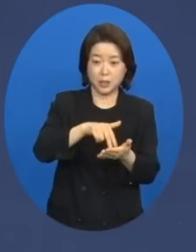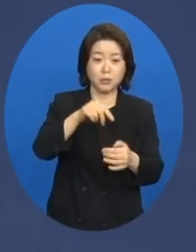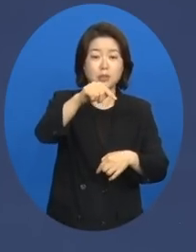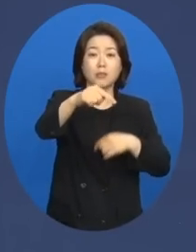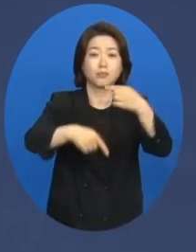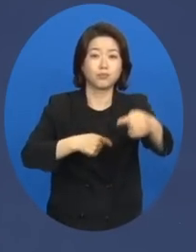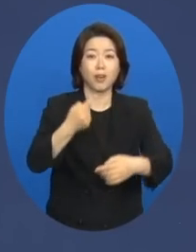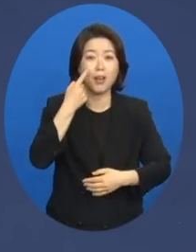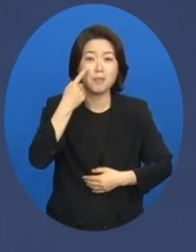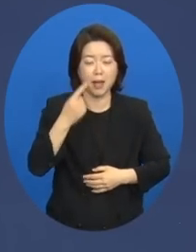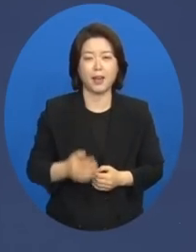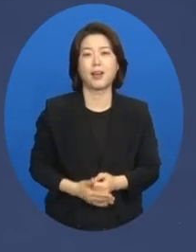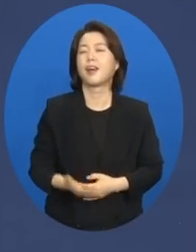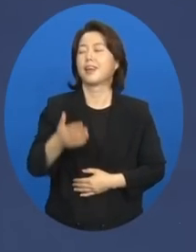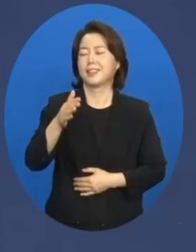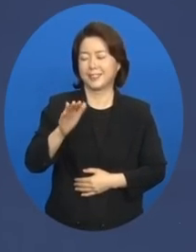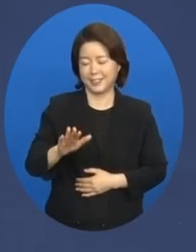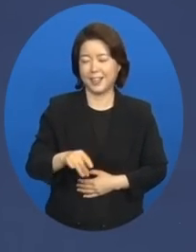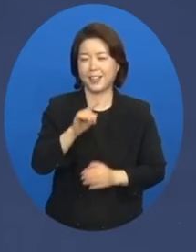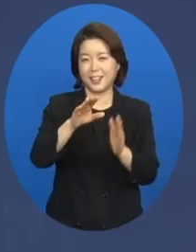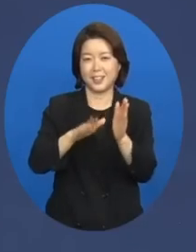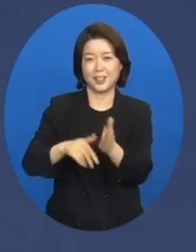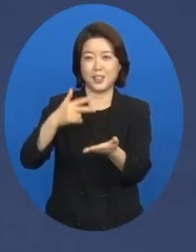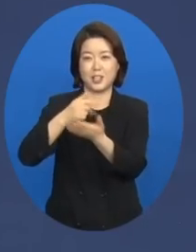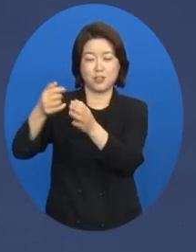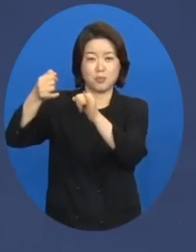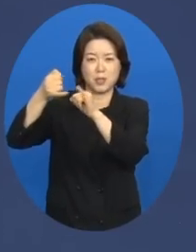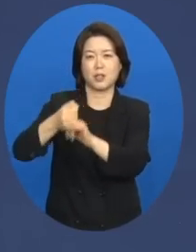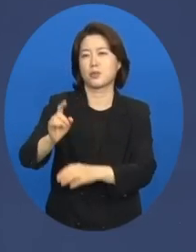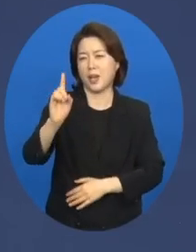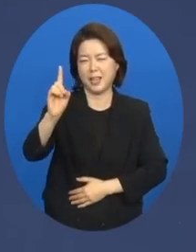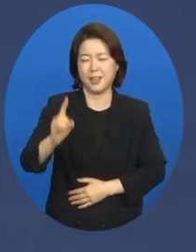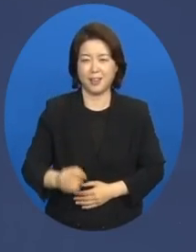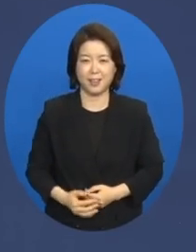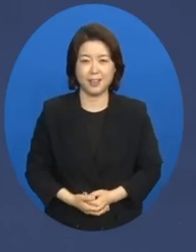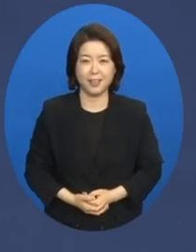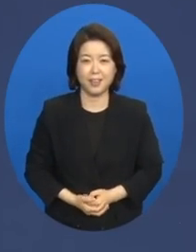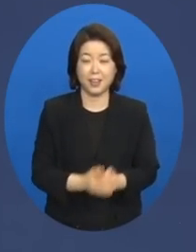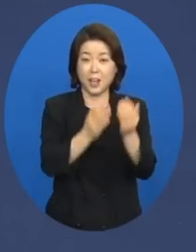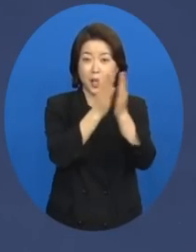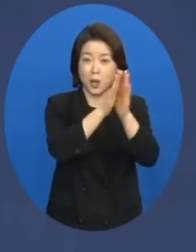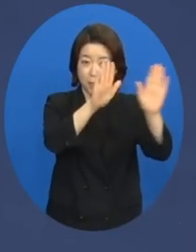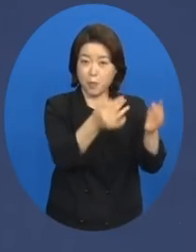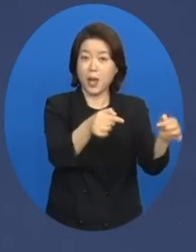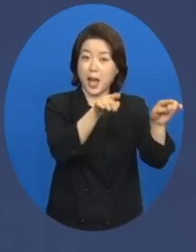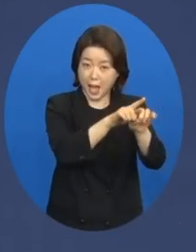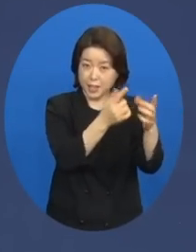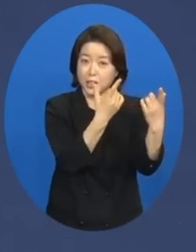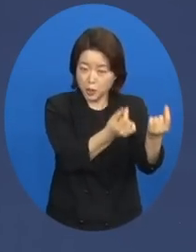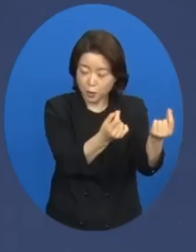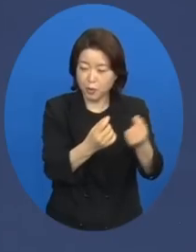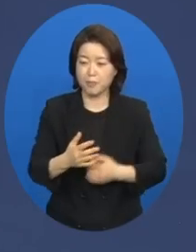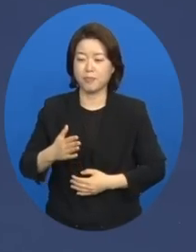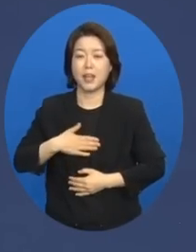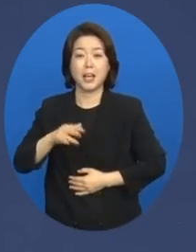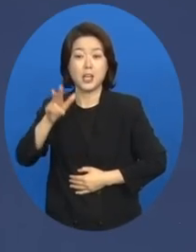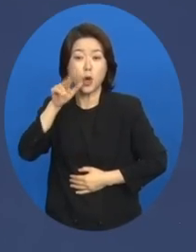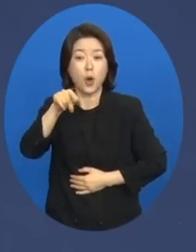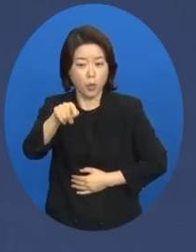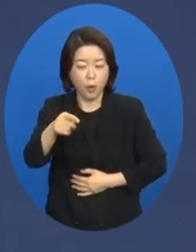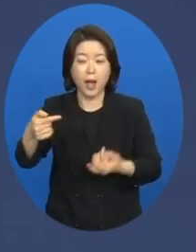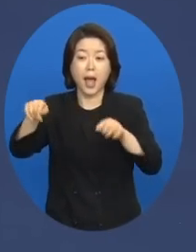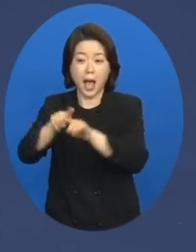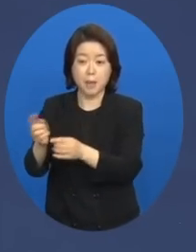보세요. 그런데 그때 주님의 약속은 딱 하나예요. 모세와 함께 했던 것처럼 내가 너와 함께 하면